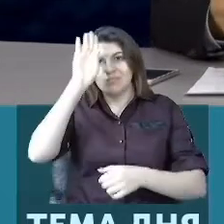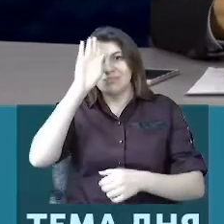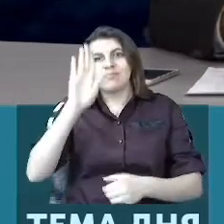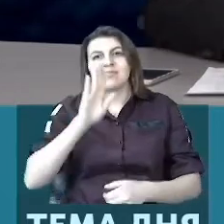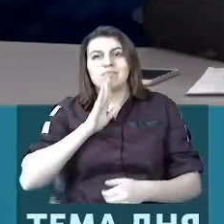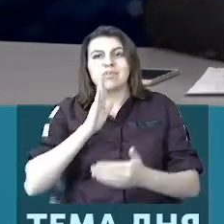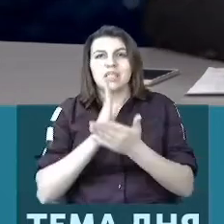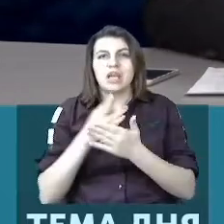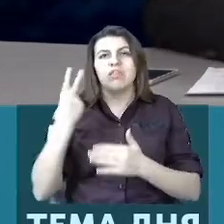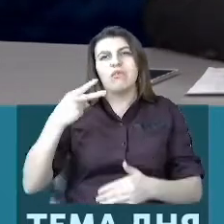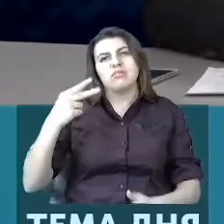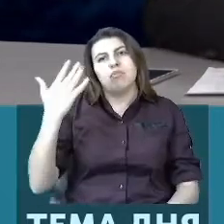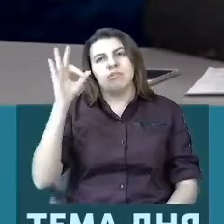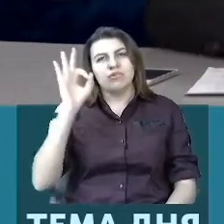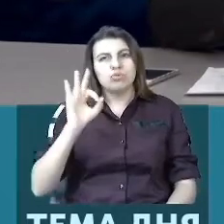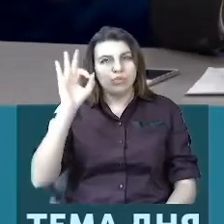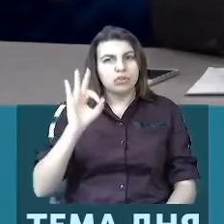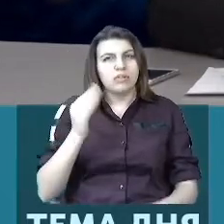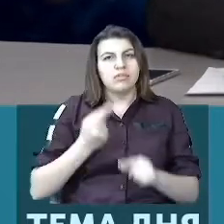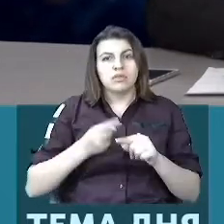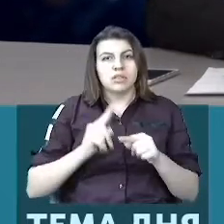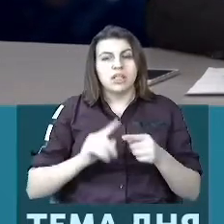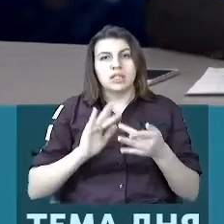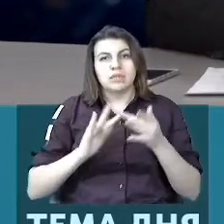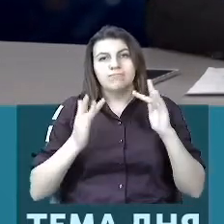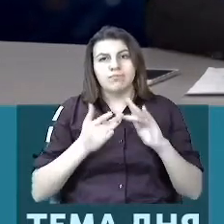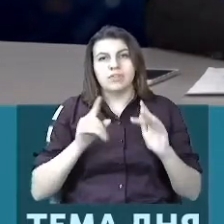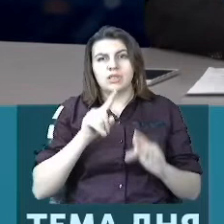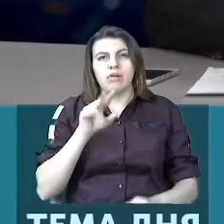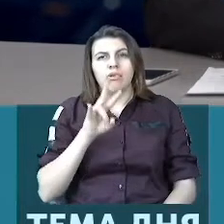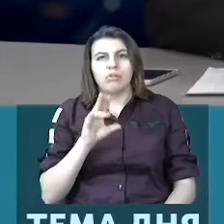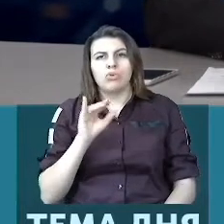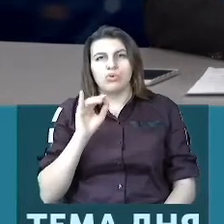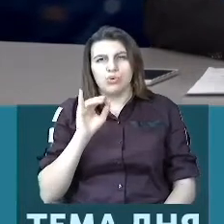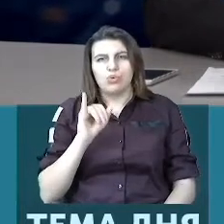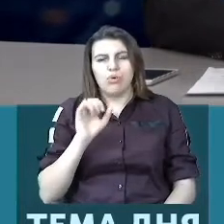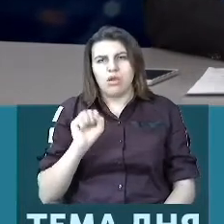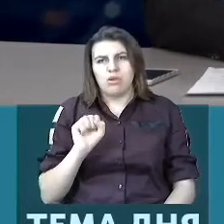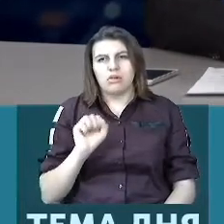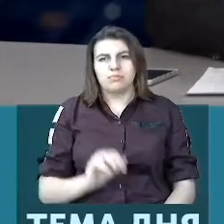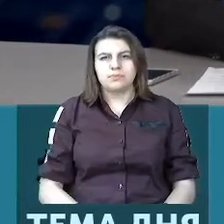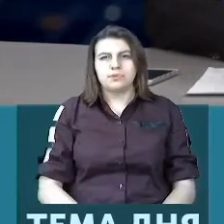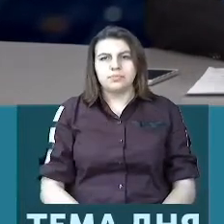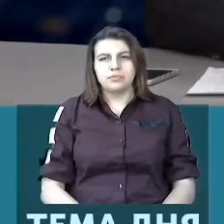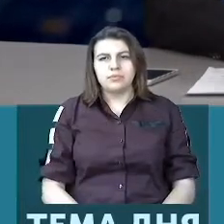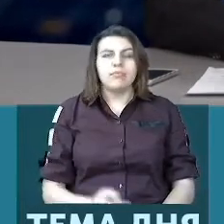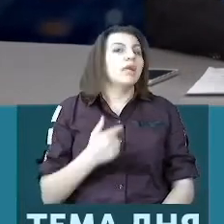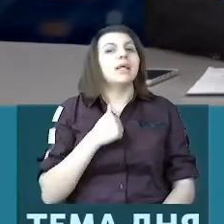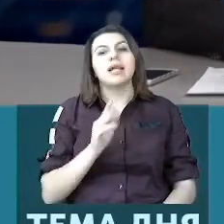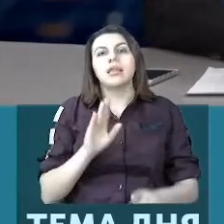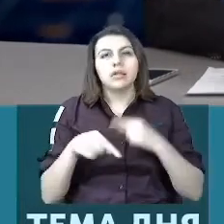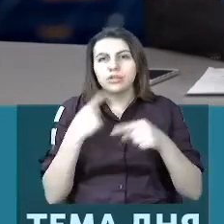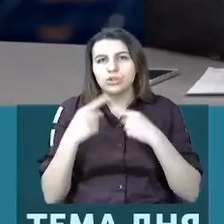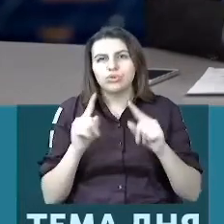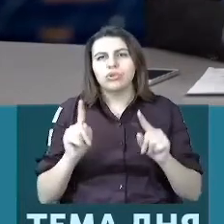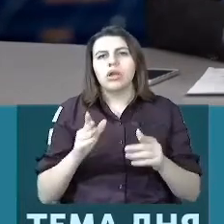складає 25%? Це за даними сайту ZNUA. Ну, я вже не кажу, що нам не потрібно взагалі